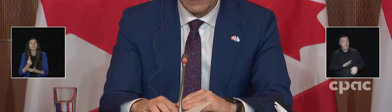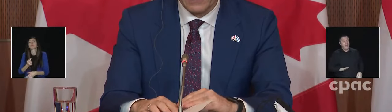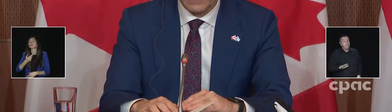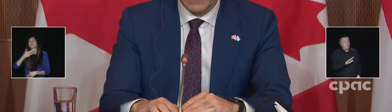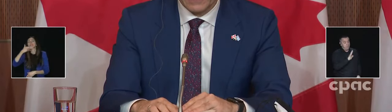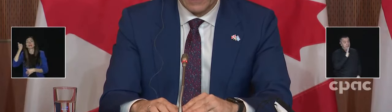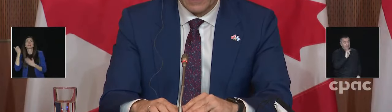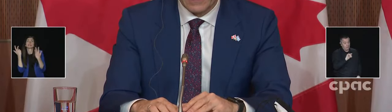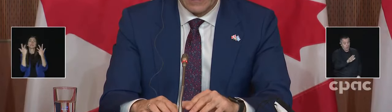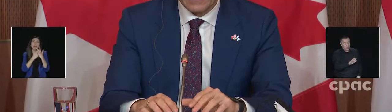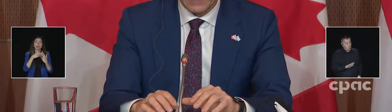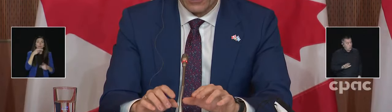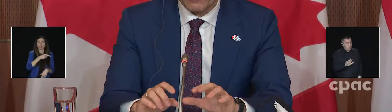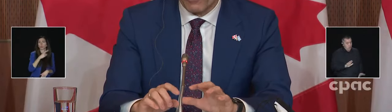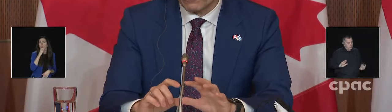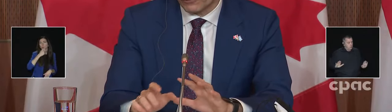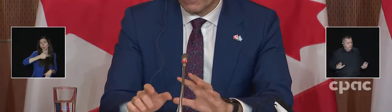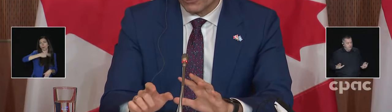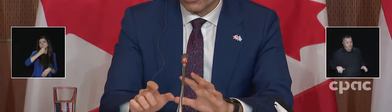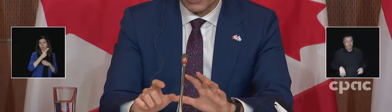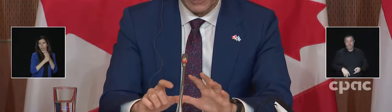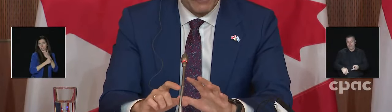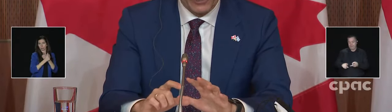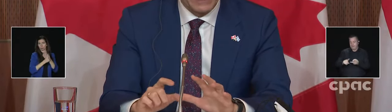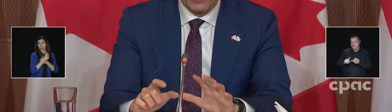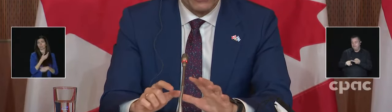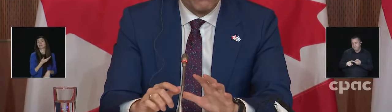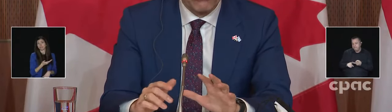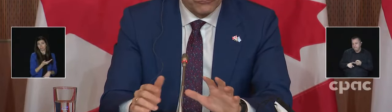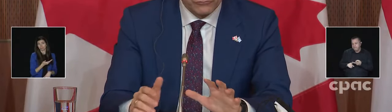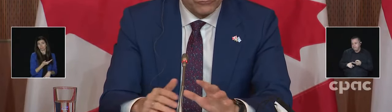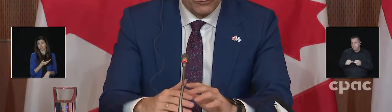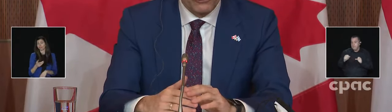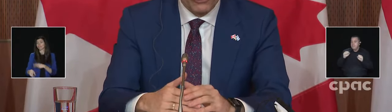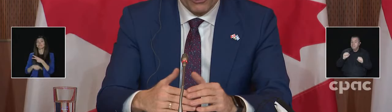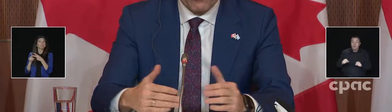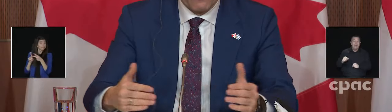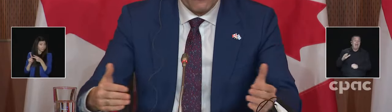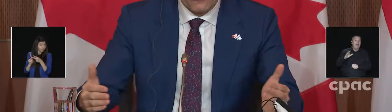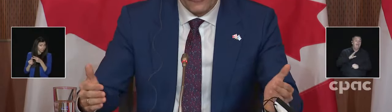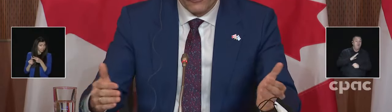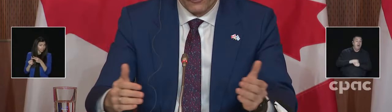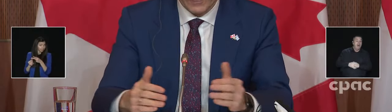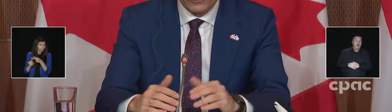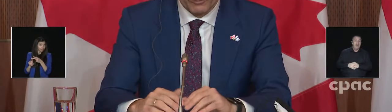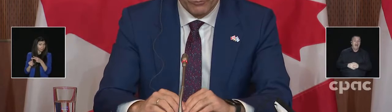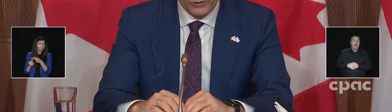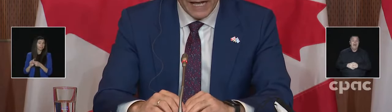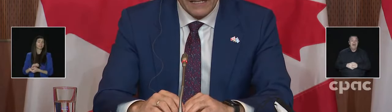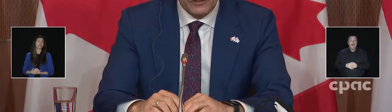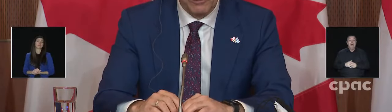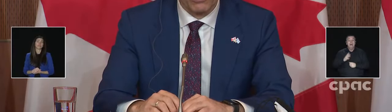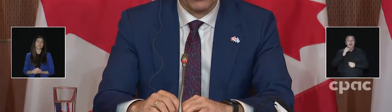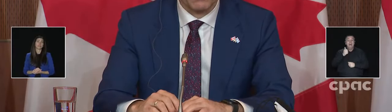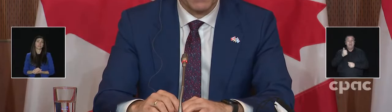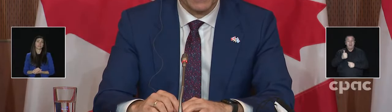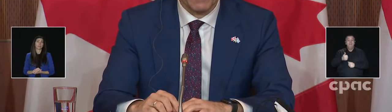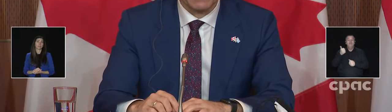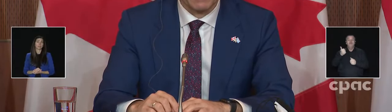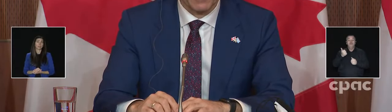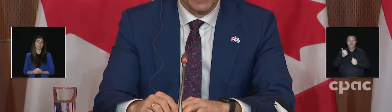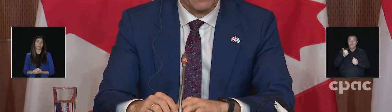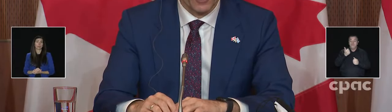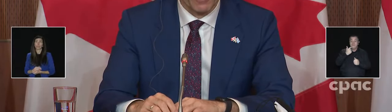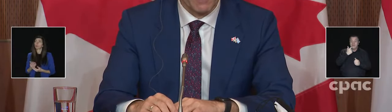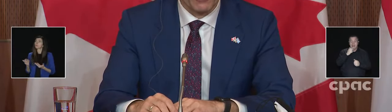on parle. Alors, bon, deuxième chose, c'est qu'il pourrait y avoir une couverture plus large pour ce